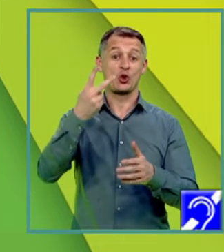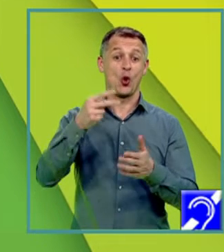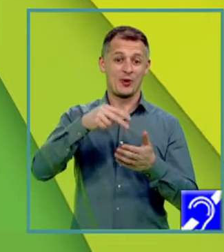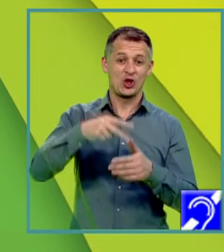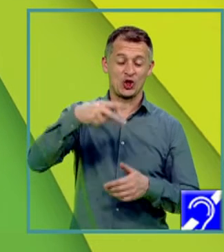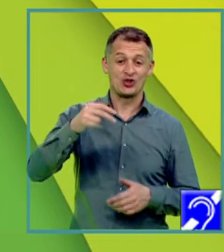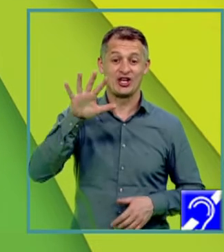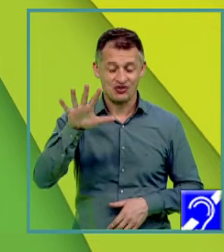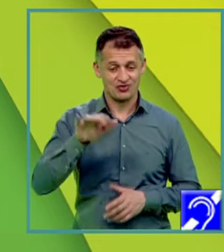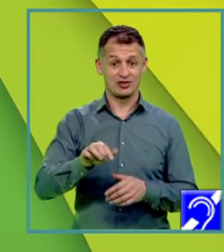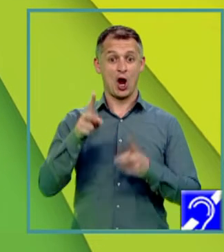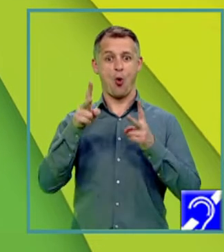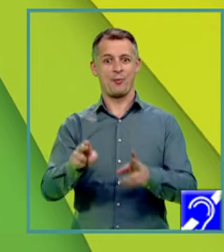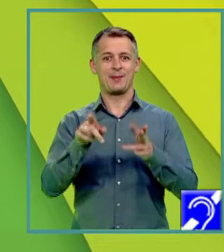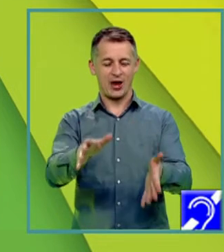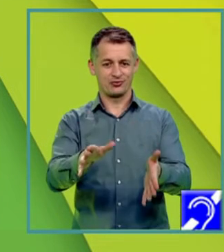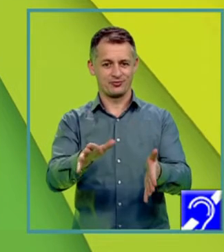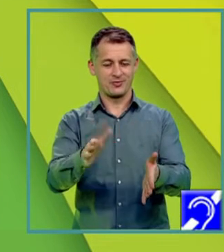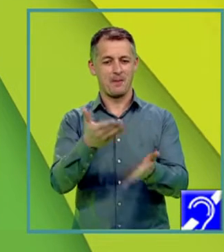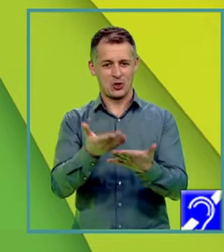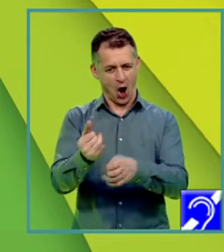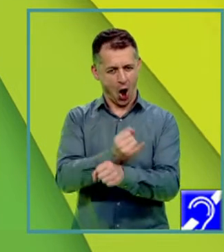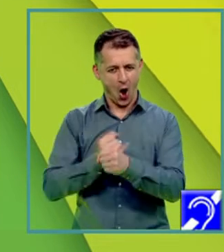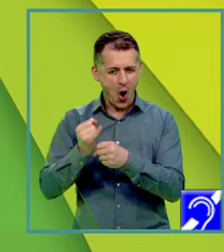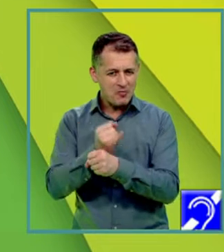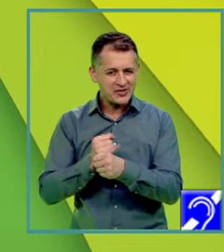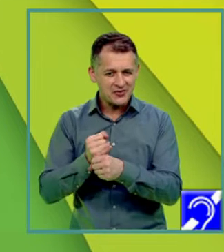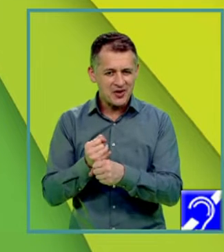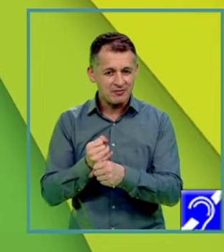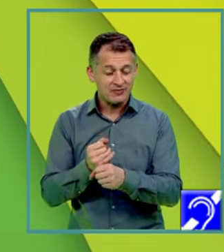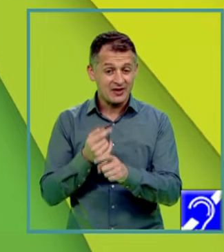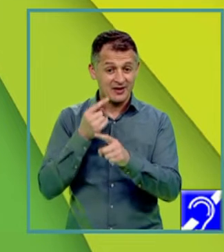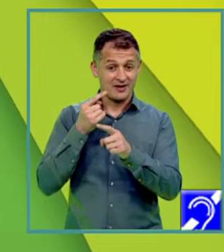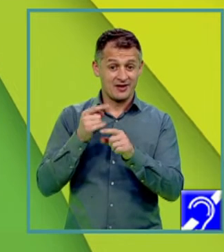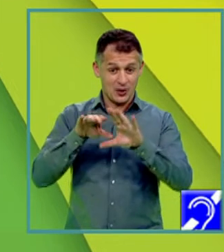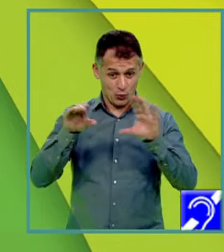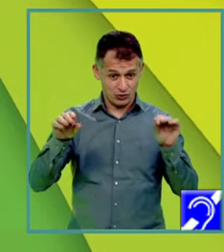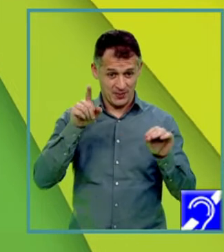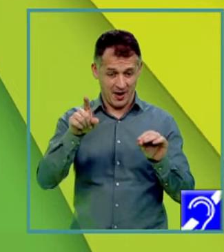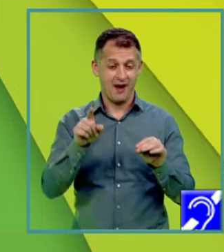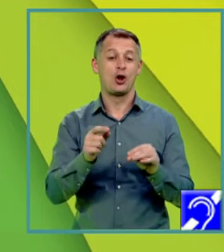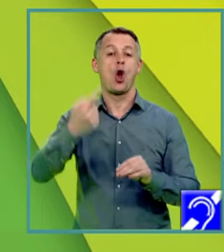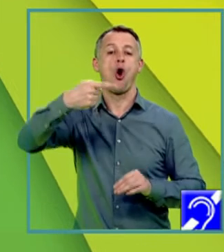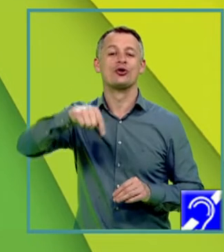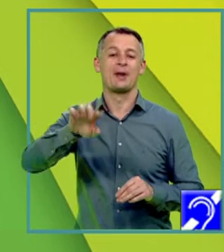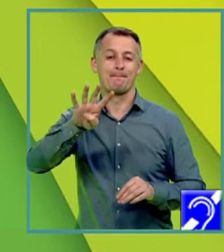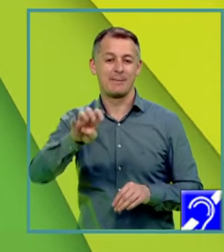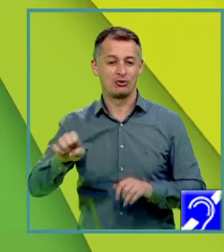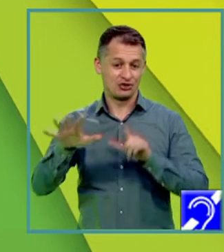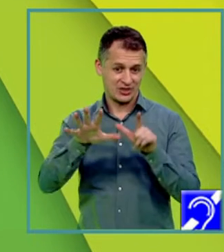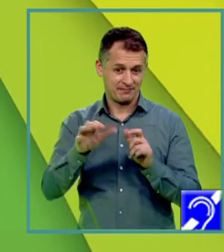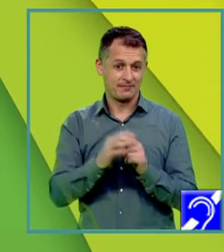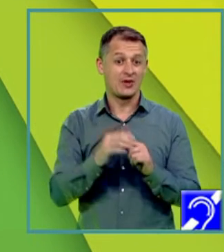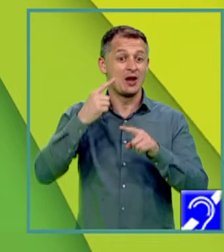2205 ne oprim aici pentru că observăm că în mulțimea multiplilor lui 147